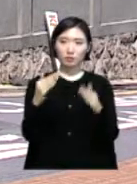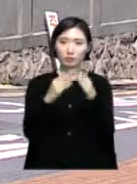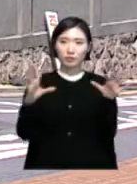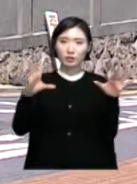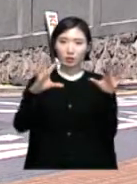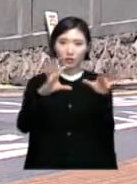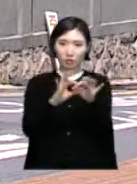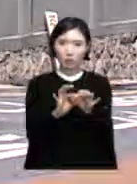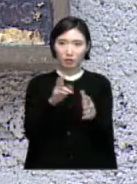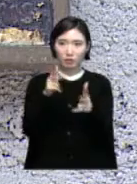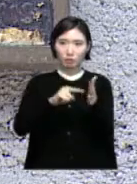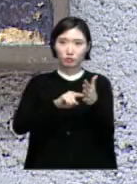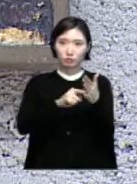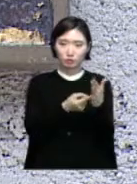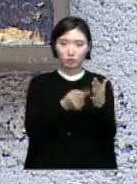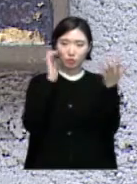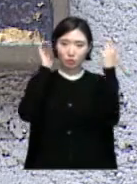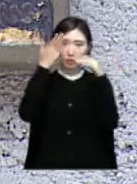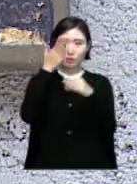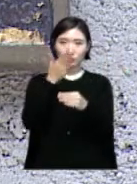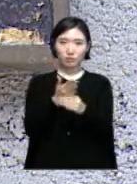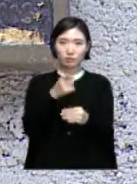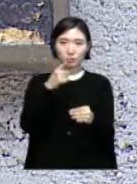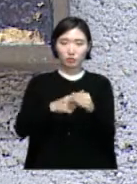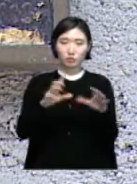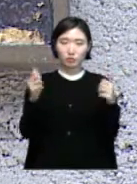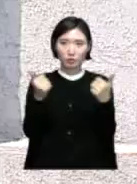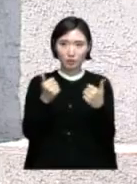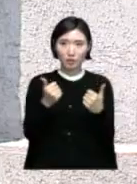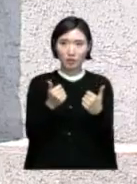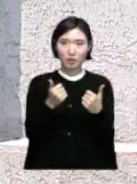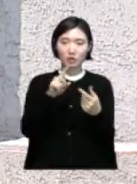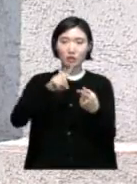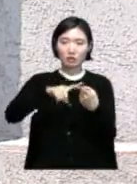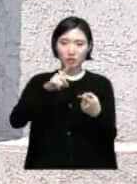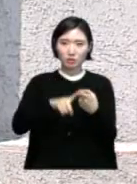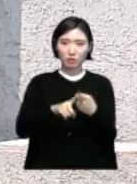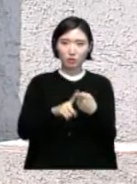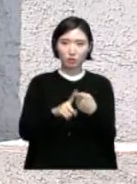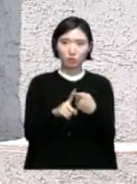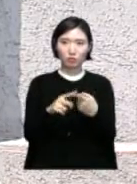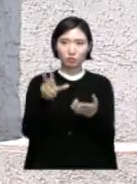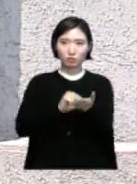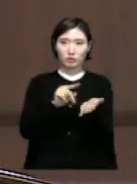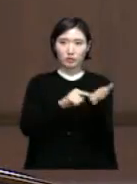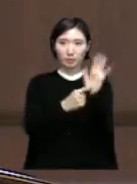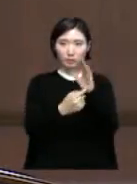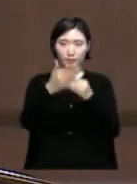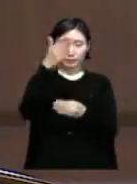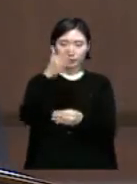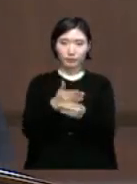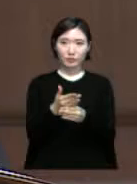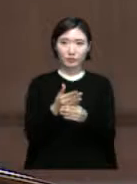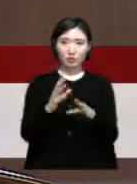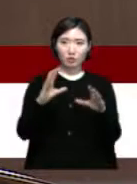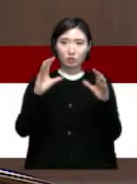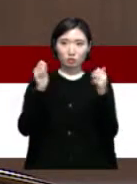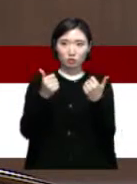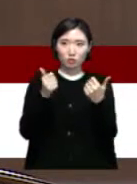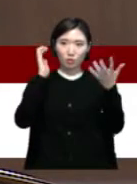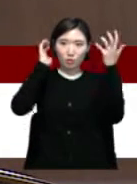일기 시작했습니다. 중구의회 구정질문에서도 이 부분이 도마 위에 올랐습니다. 국정농단